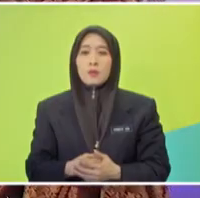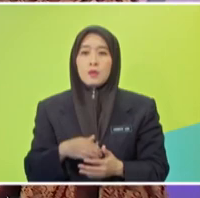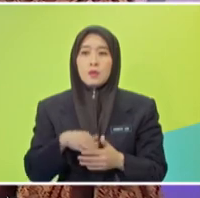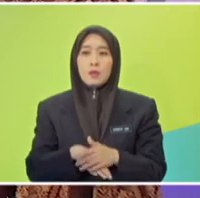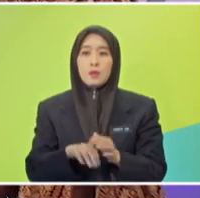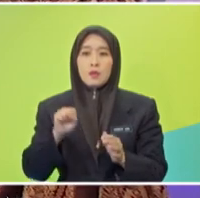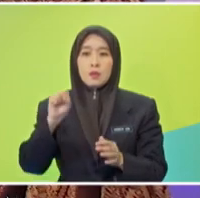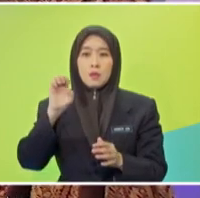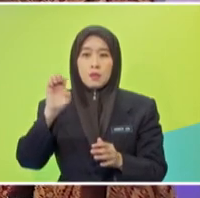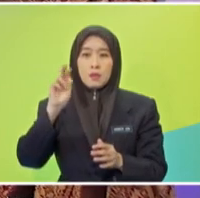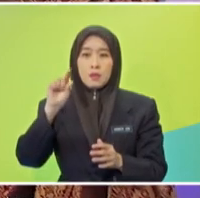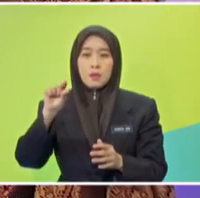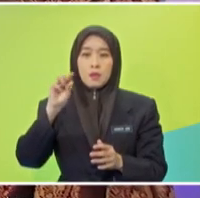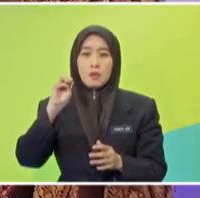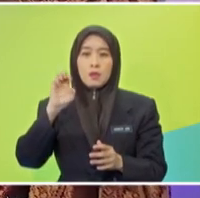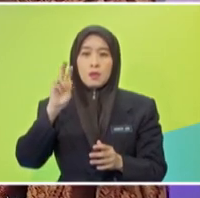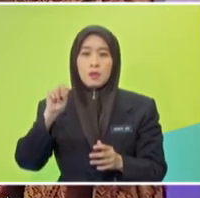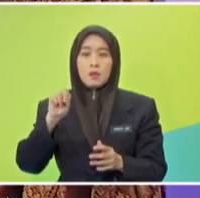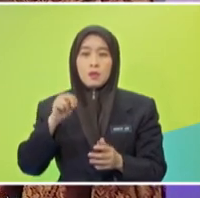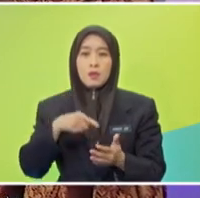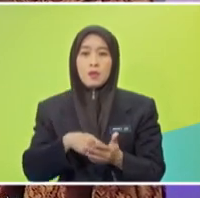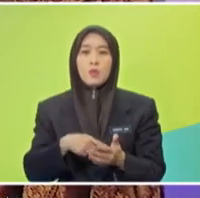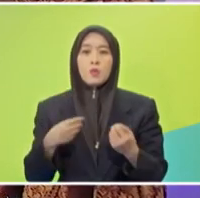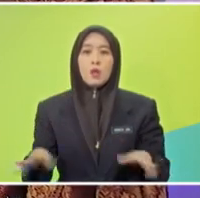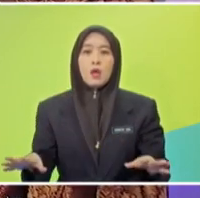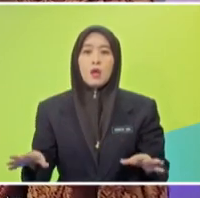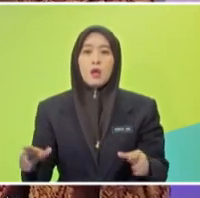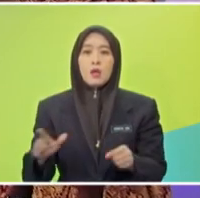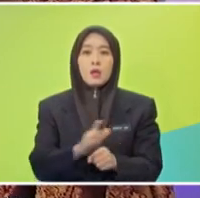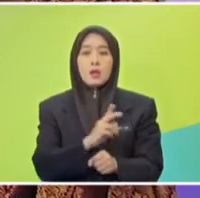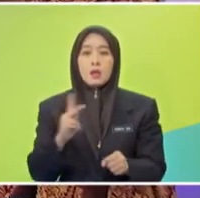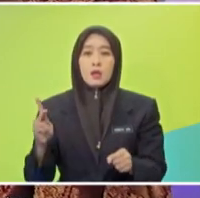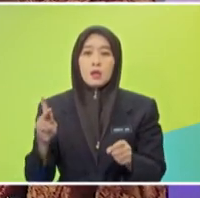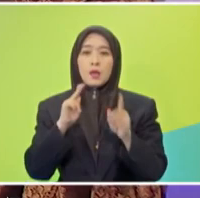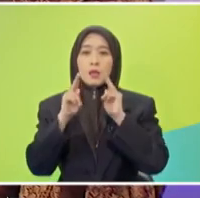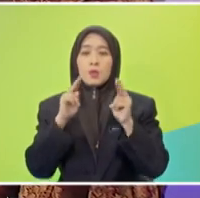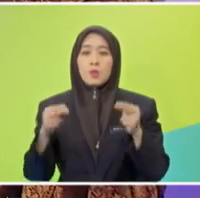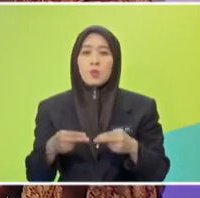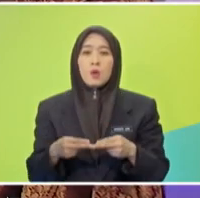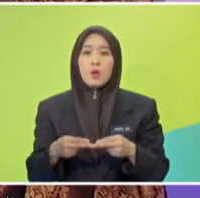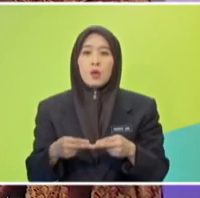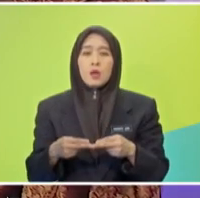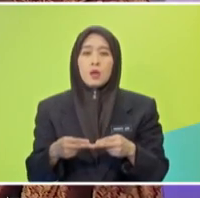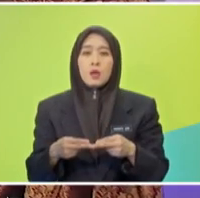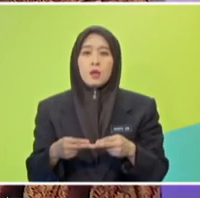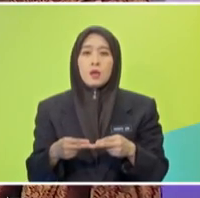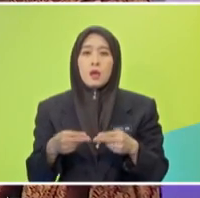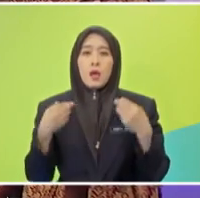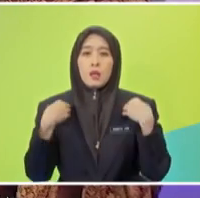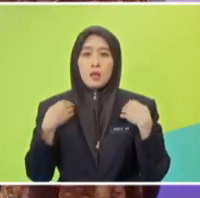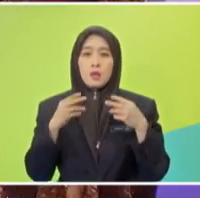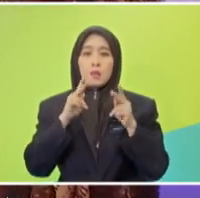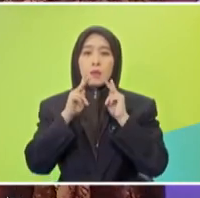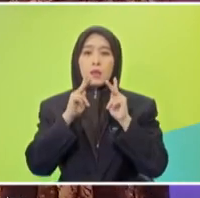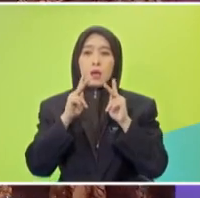bagikan dengan kata hubung yang lain yang sama petikan yang lain nah jika krana apabila supaya